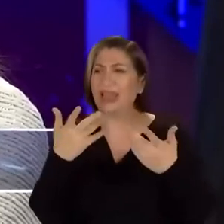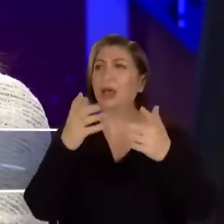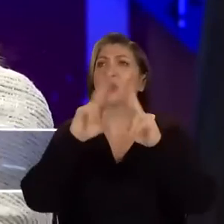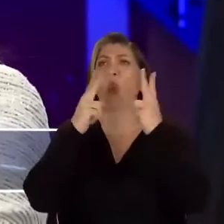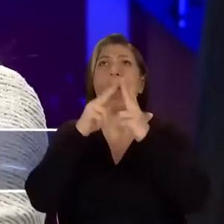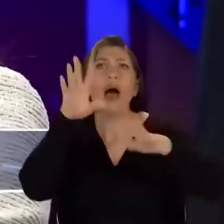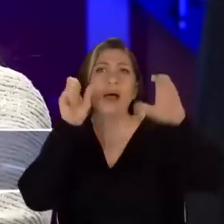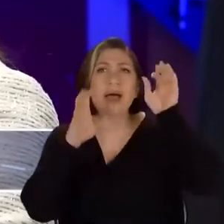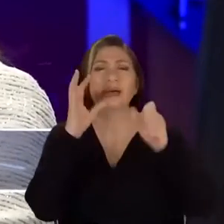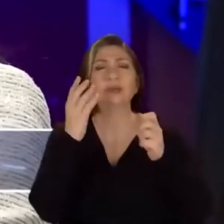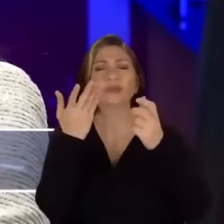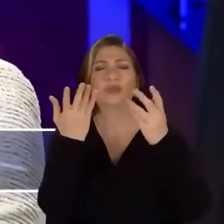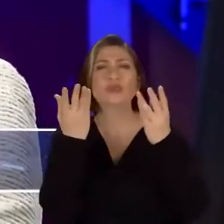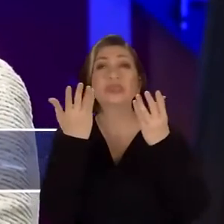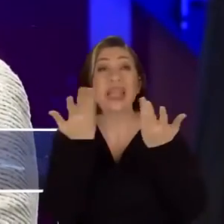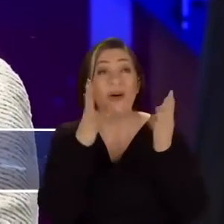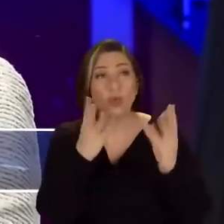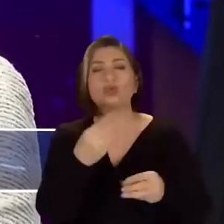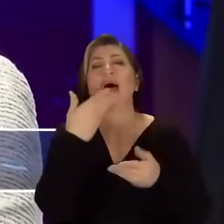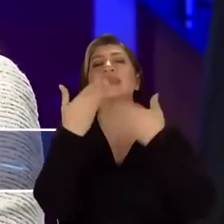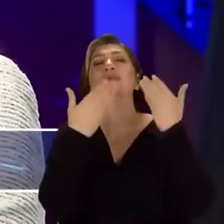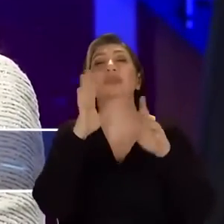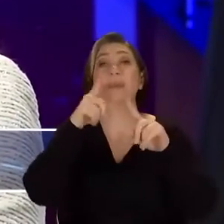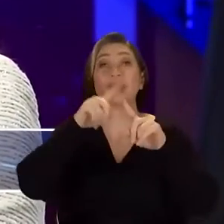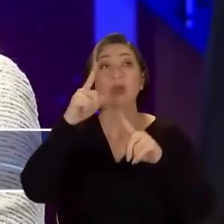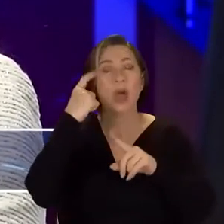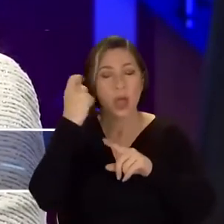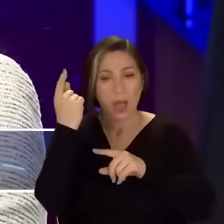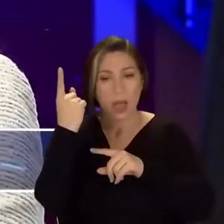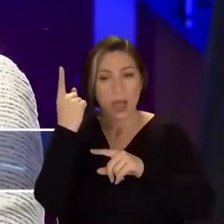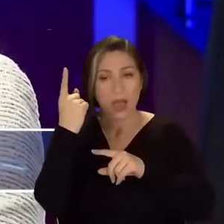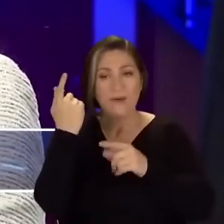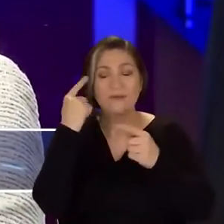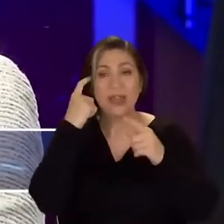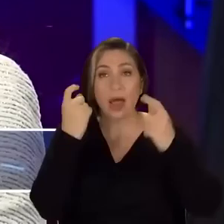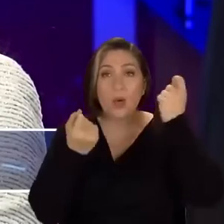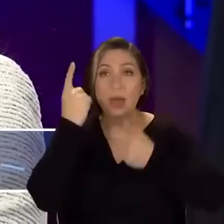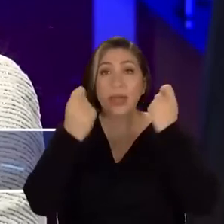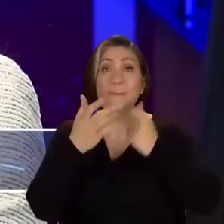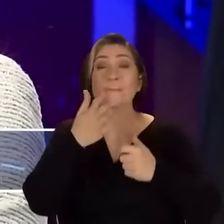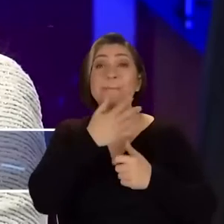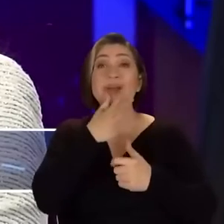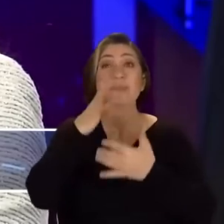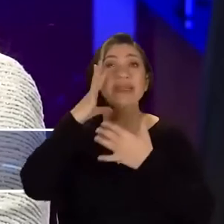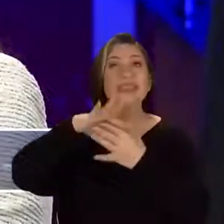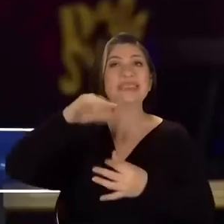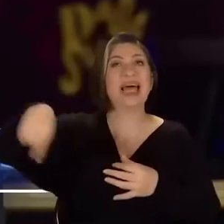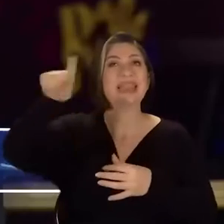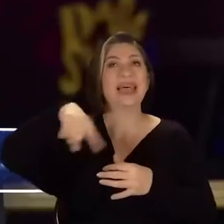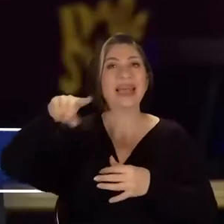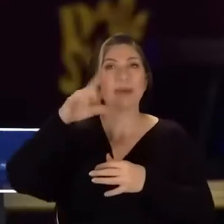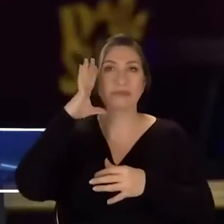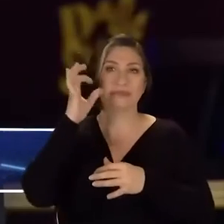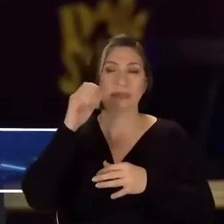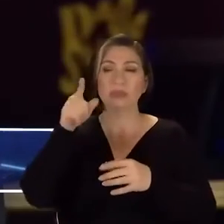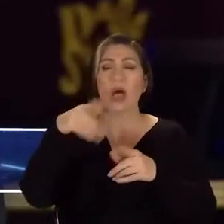globalleşmeyi ne kadar tetiklediğinden bahsetmeyeceğim. Televizyondan ilham alarak teoriler üreten bilim insanlarından birinden bahsedeceğim ve bugün